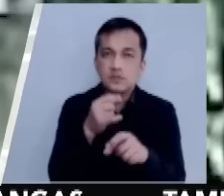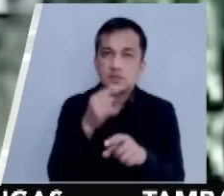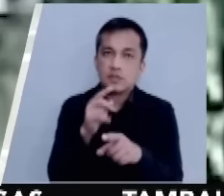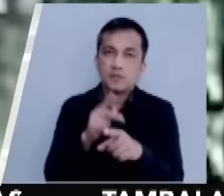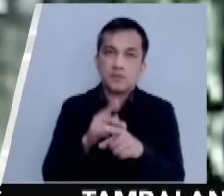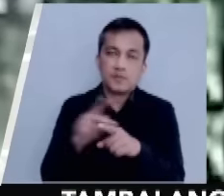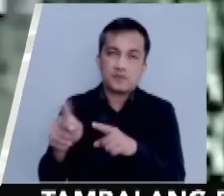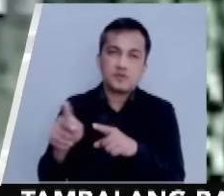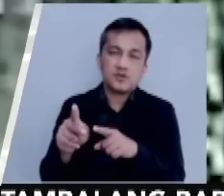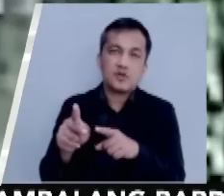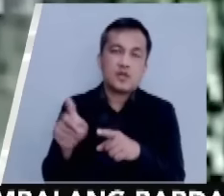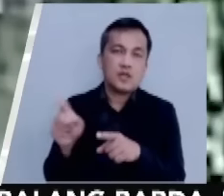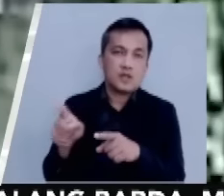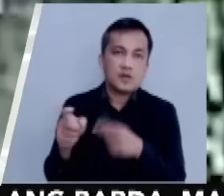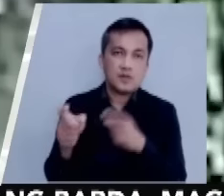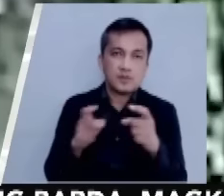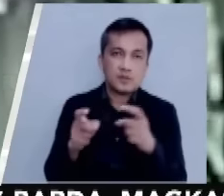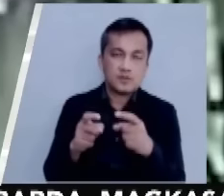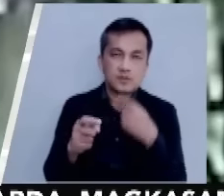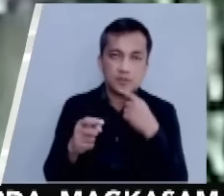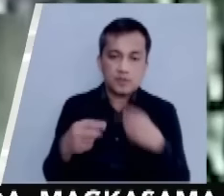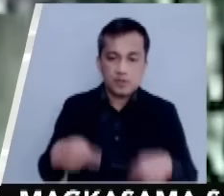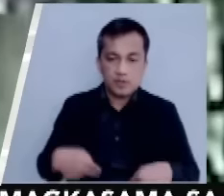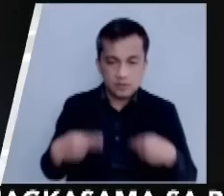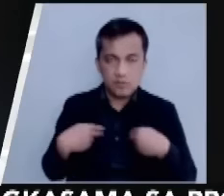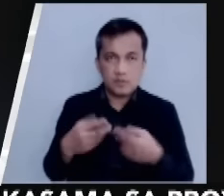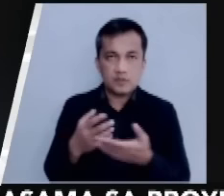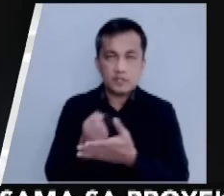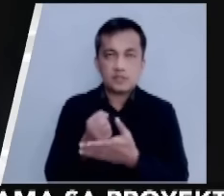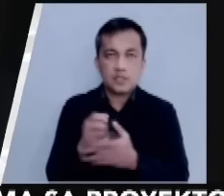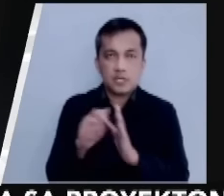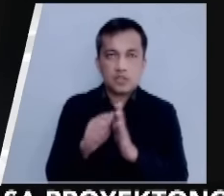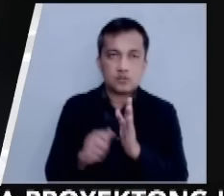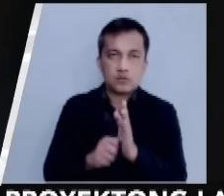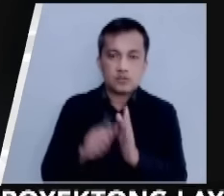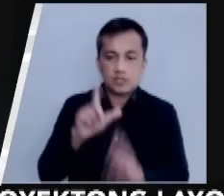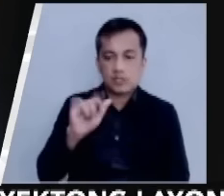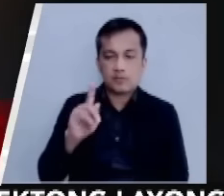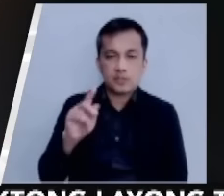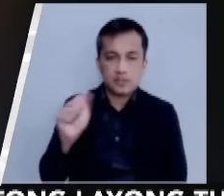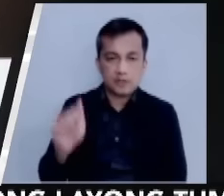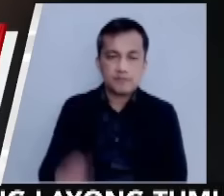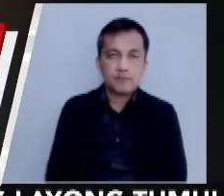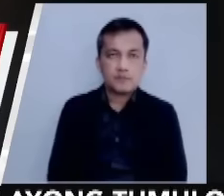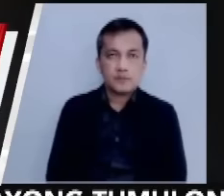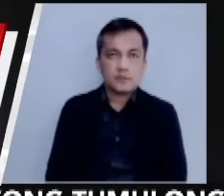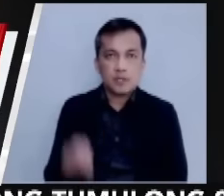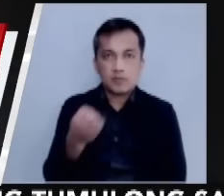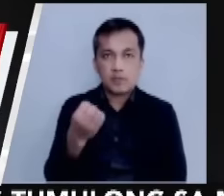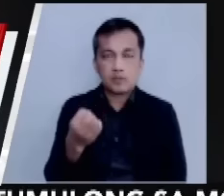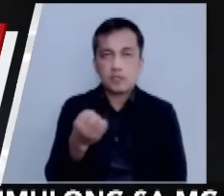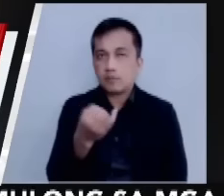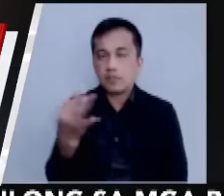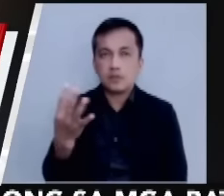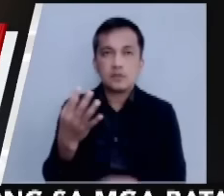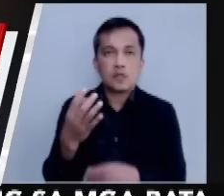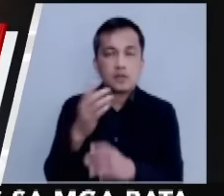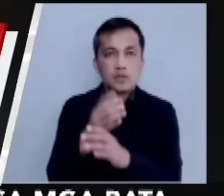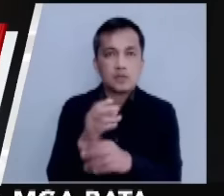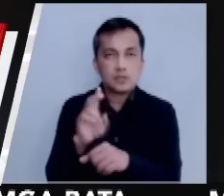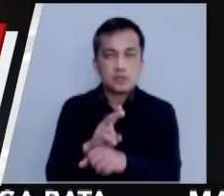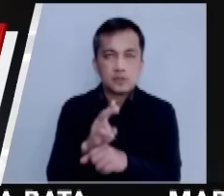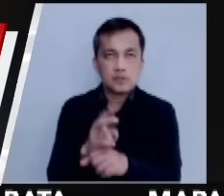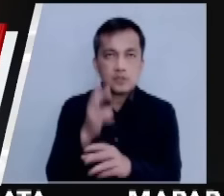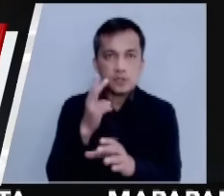turing dito ng human rights lawyer na si Attorney Tony Lavinia. Several vehicles involved, a van,